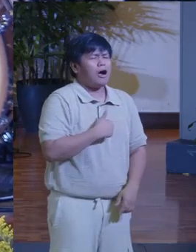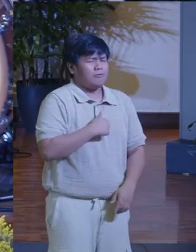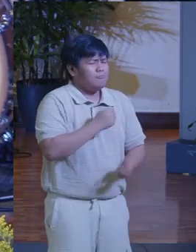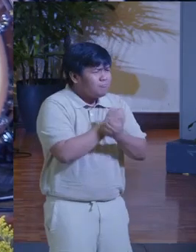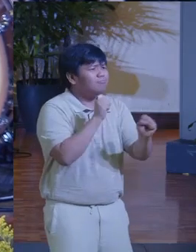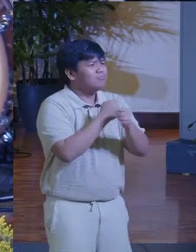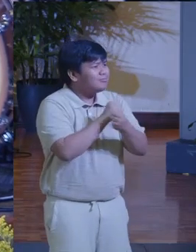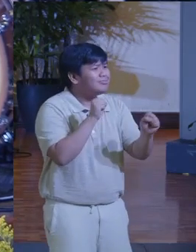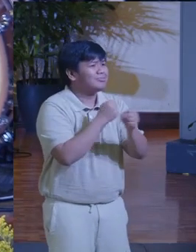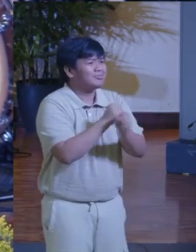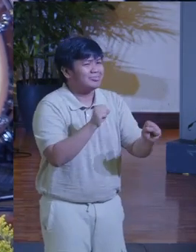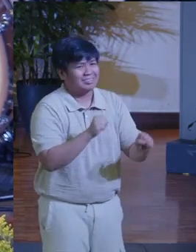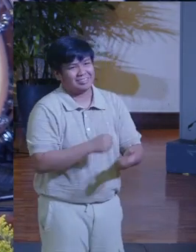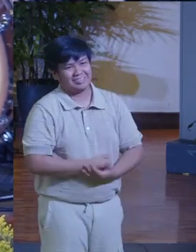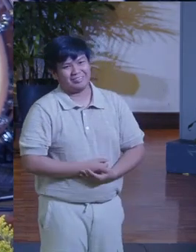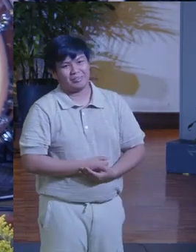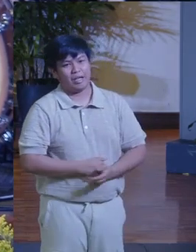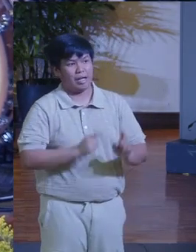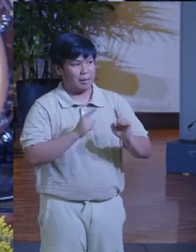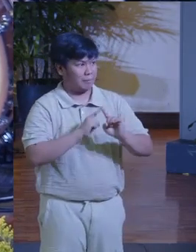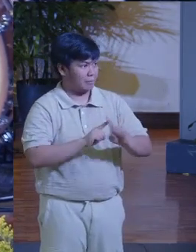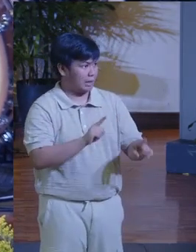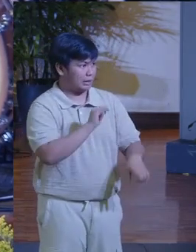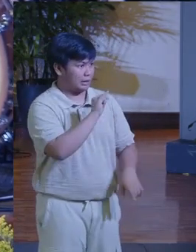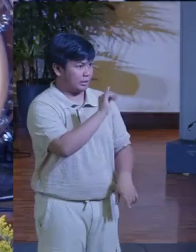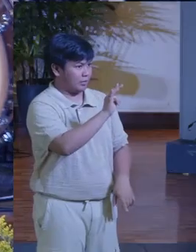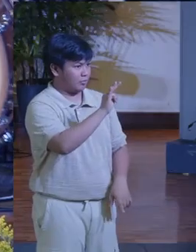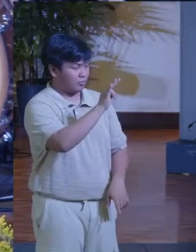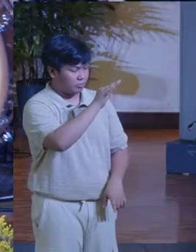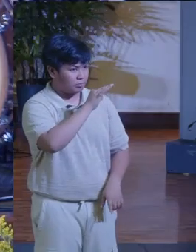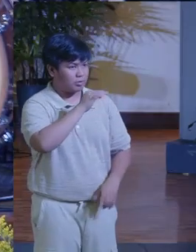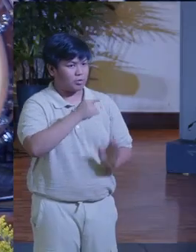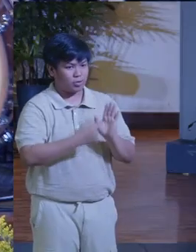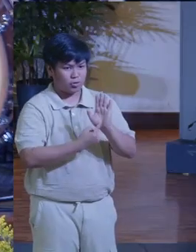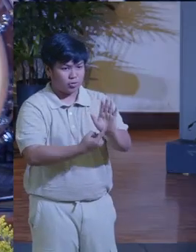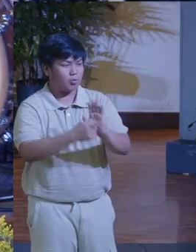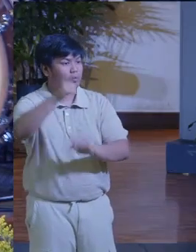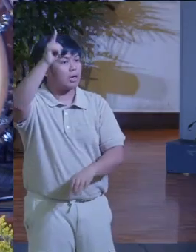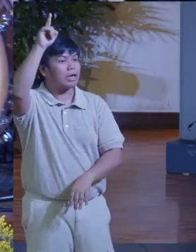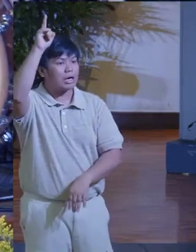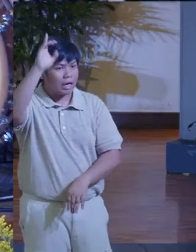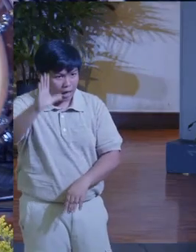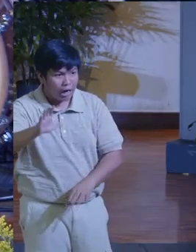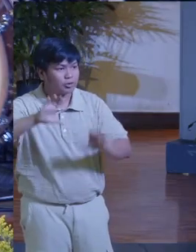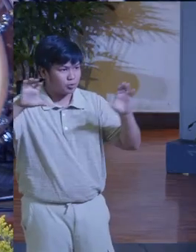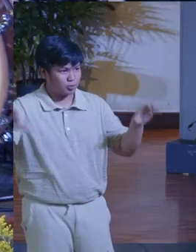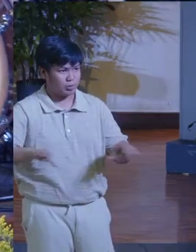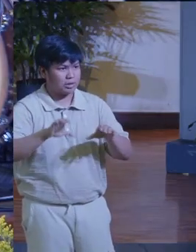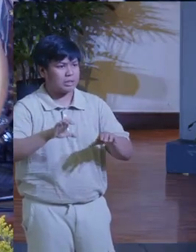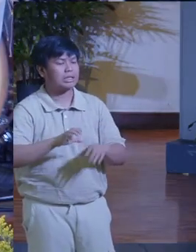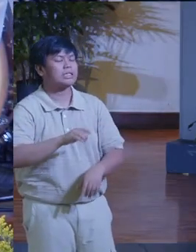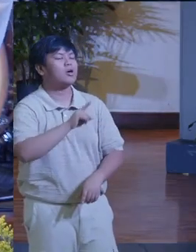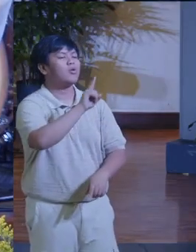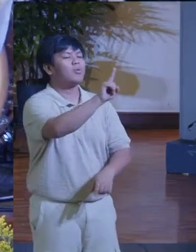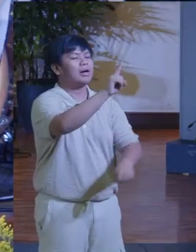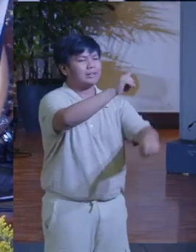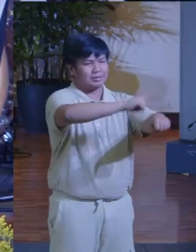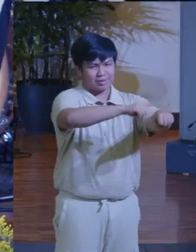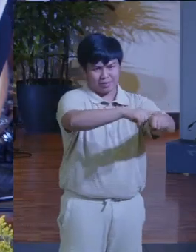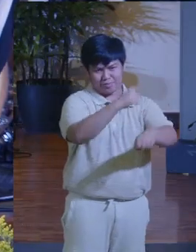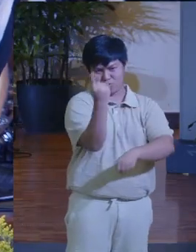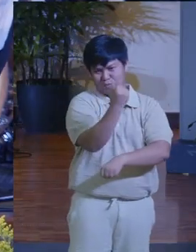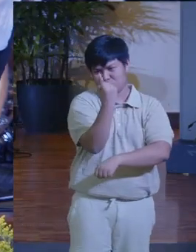Pero mga kapatid, kung gawa ito ng Diyos, ito ay minsanan lang. Kaya ngayon, ako'y